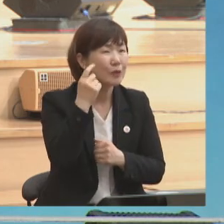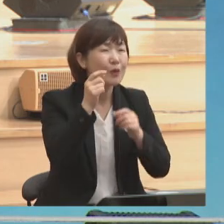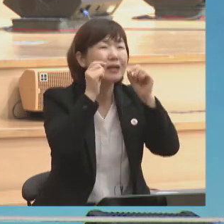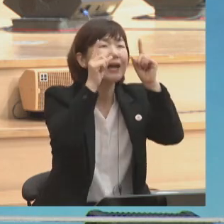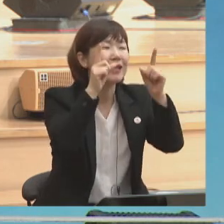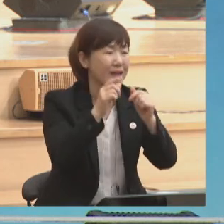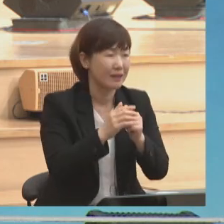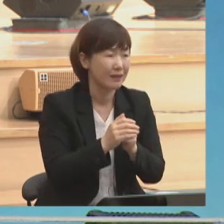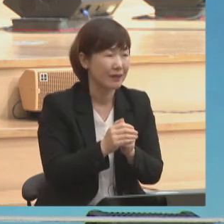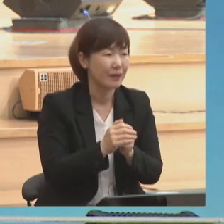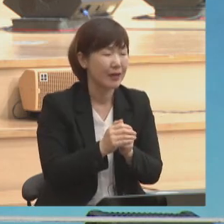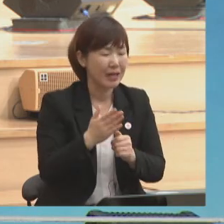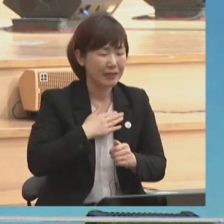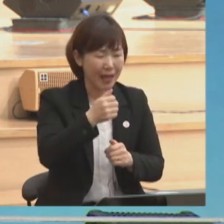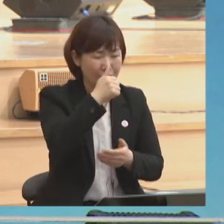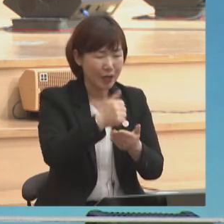때,